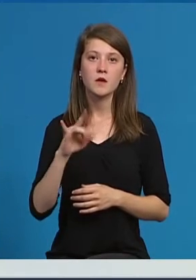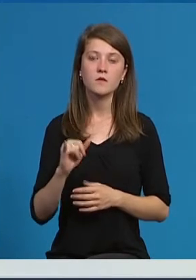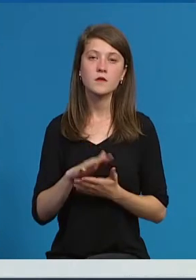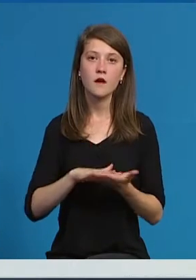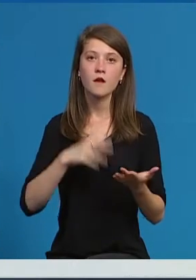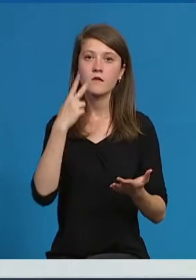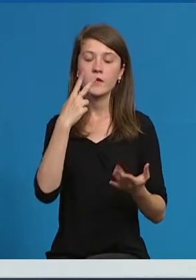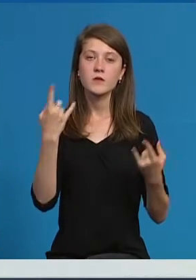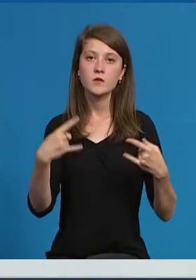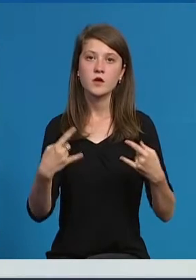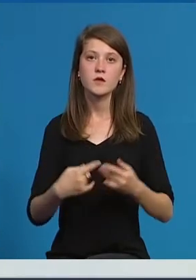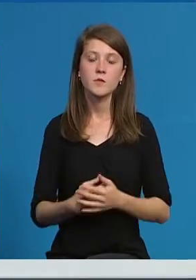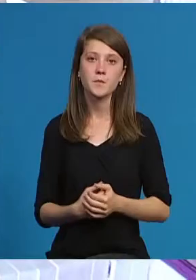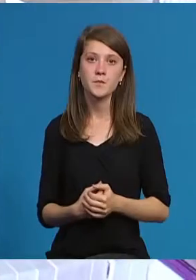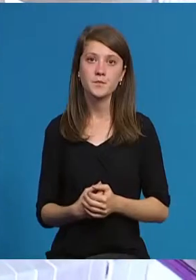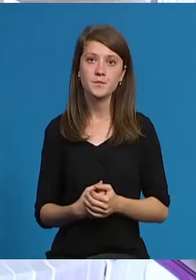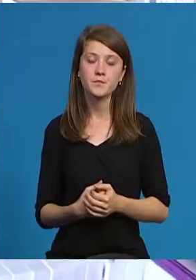у сюжеті наших кореспондентів.